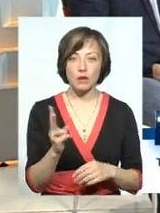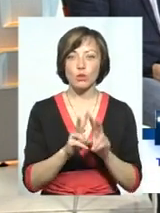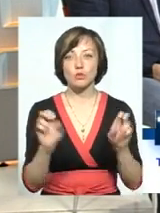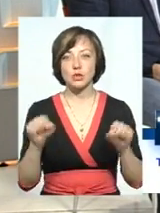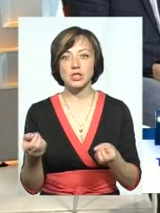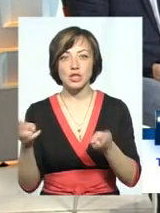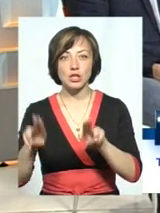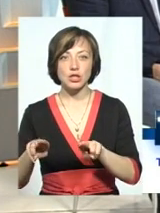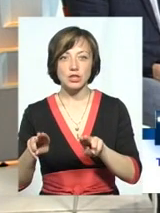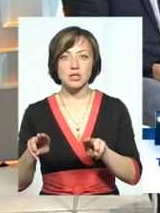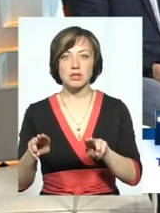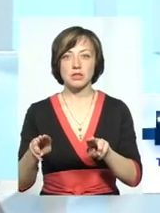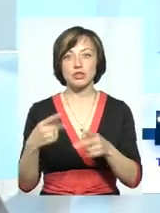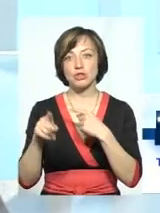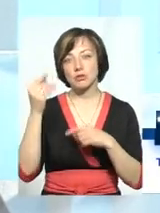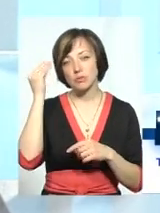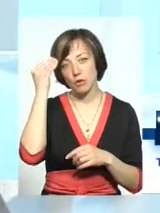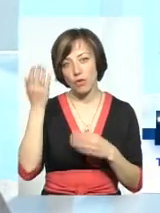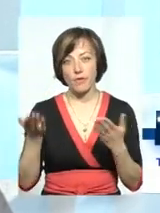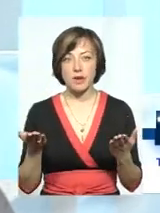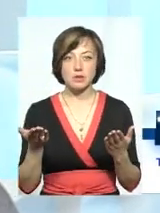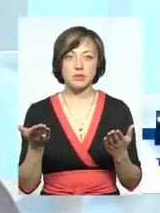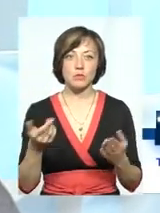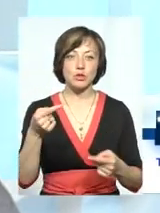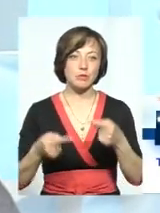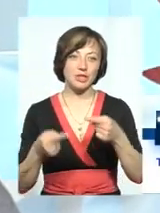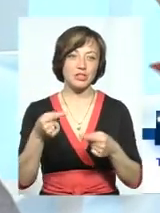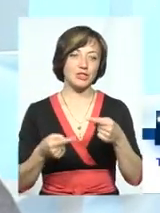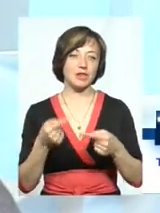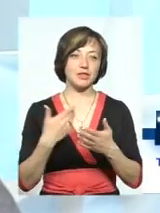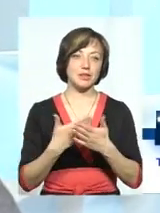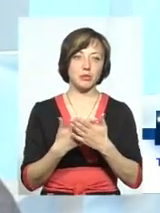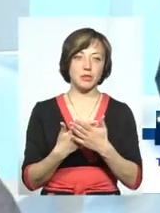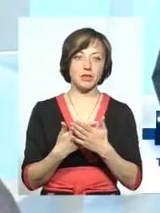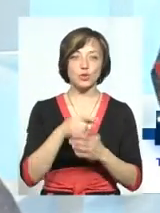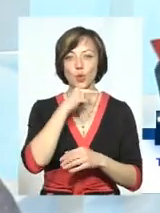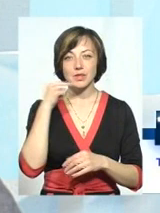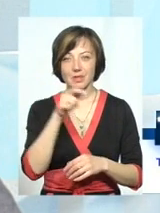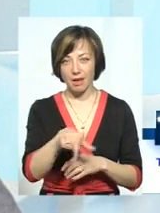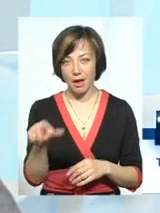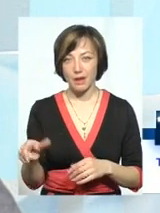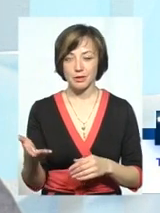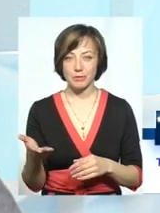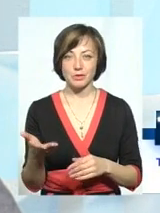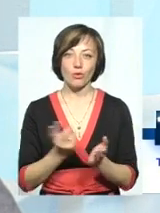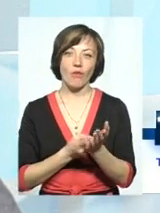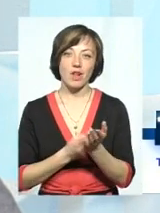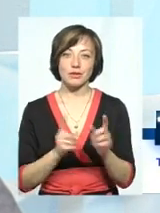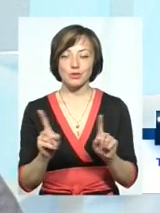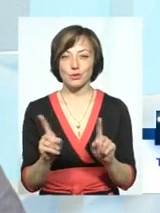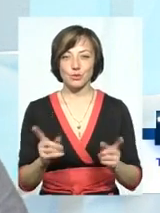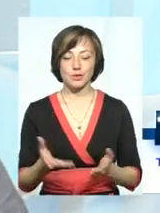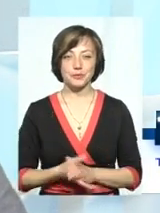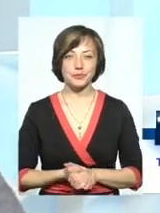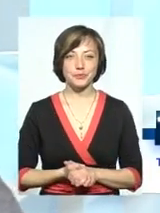можливо, залишив там з інших міркувань там десь посперечатися з росіянами, так, довести їм там щось доводити,